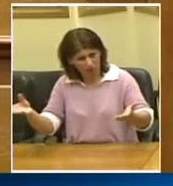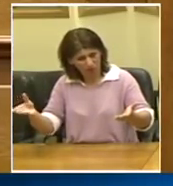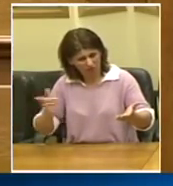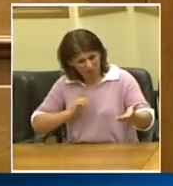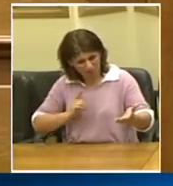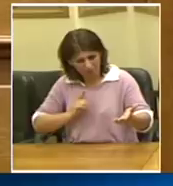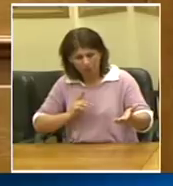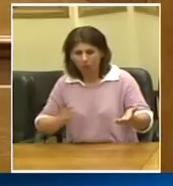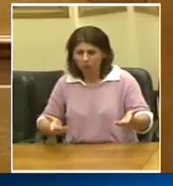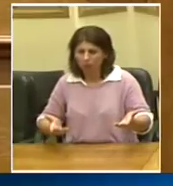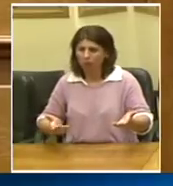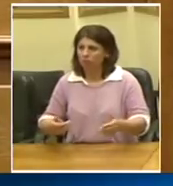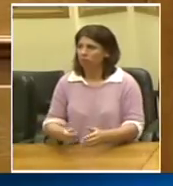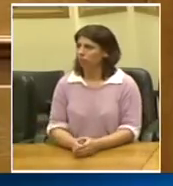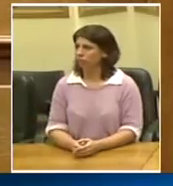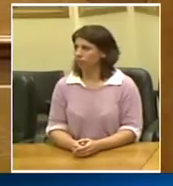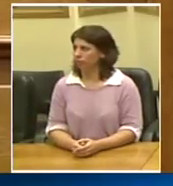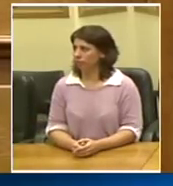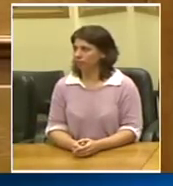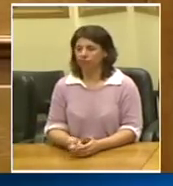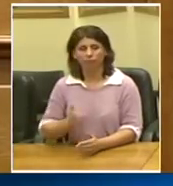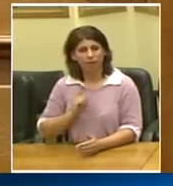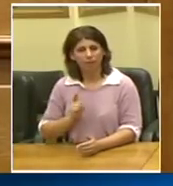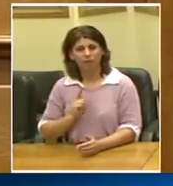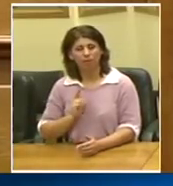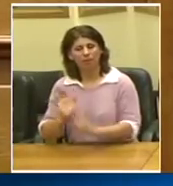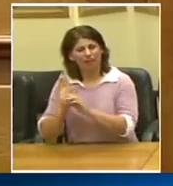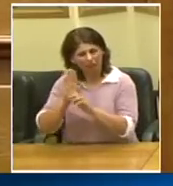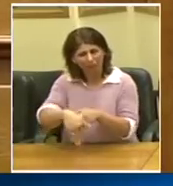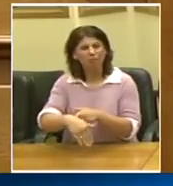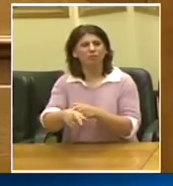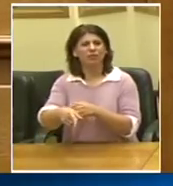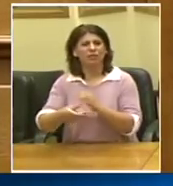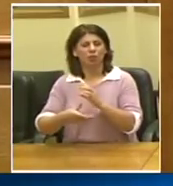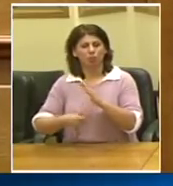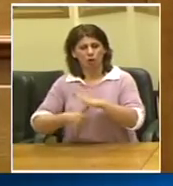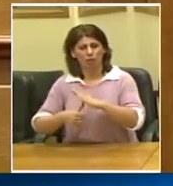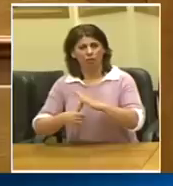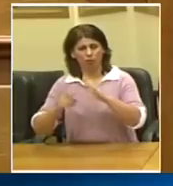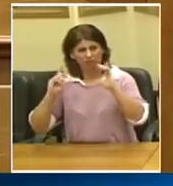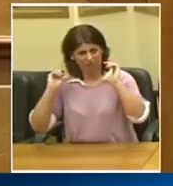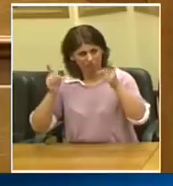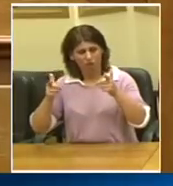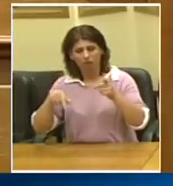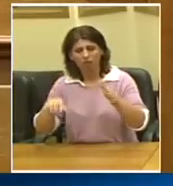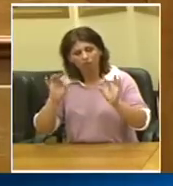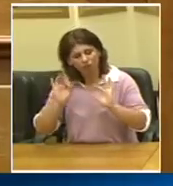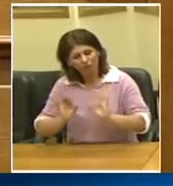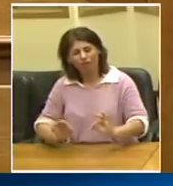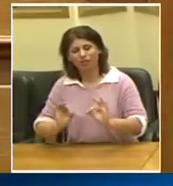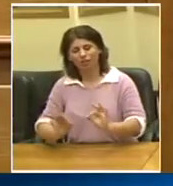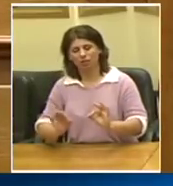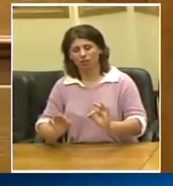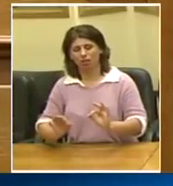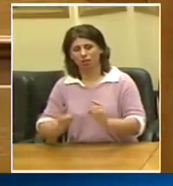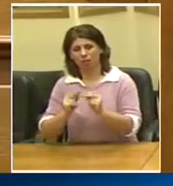καλέσει καλέσματα για ανατροπή του Προέδρου της Δημοκρατίας, για σύλληψη του Πρωθυπουργού. Είναι φυσικό επακόλουθο το οποίο εσείς προκαλέσατε